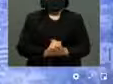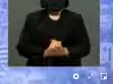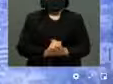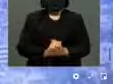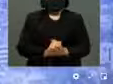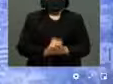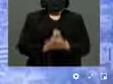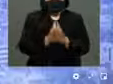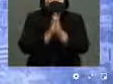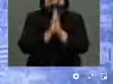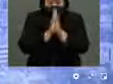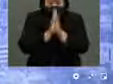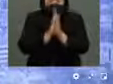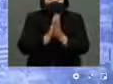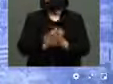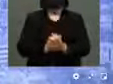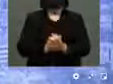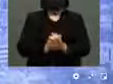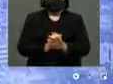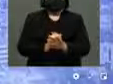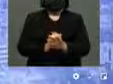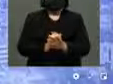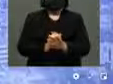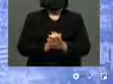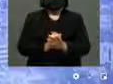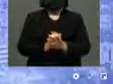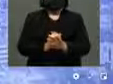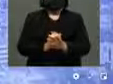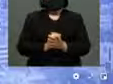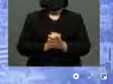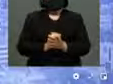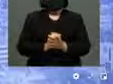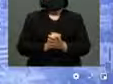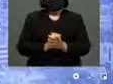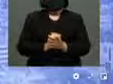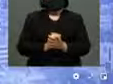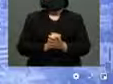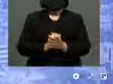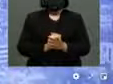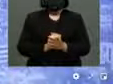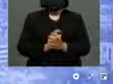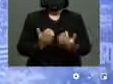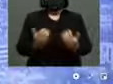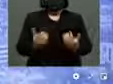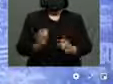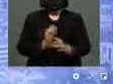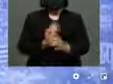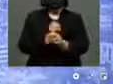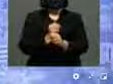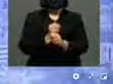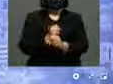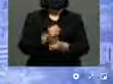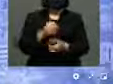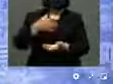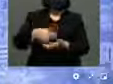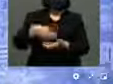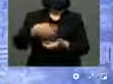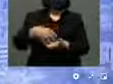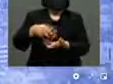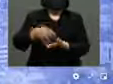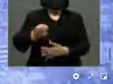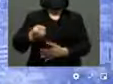กลับสวัสดีครับพี่น้องประชาชนที่เคารพครับวันนี้จะมีการรายงานสถานการณ์เช่นเคยนะครับแล้ว